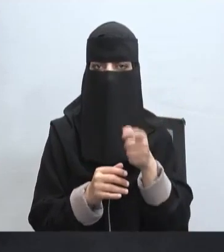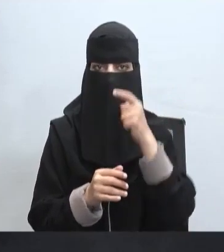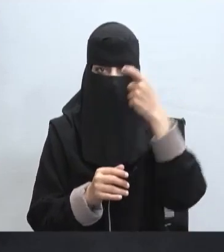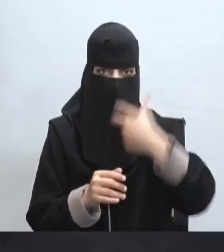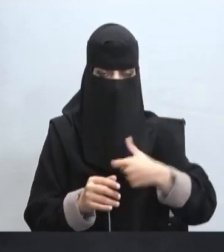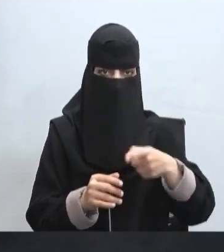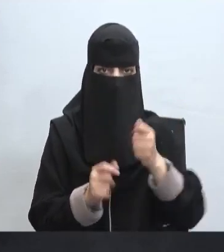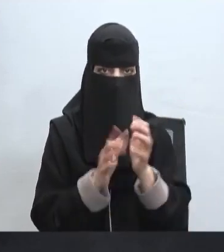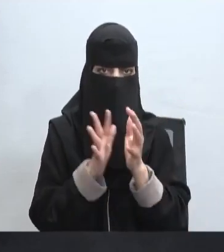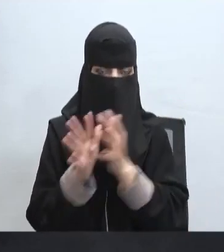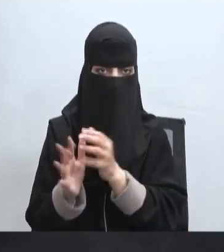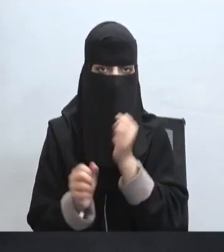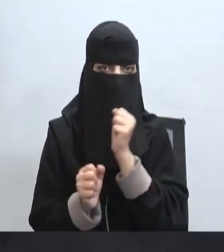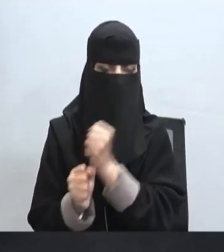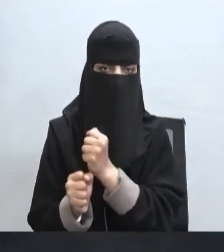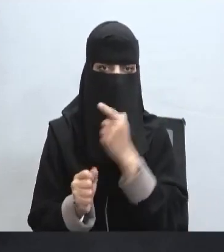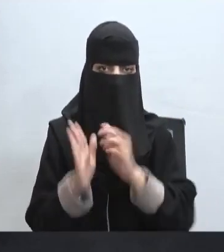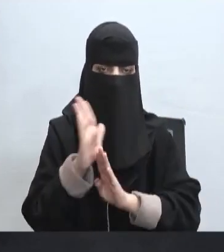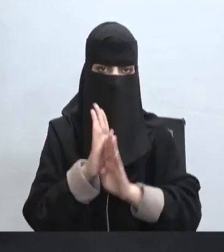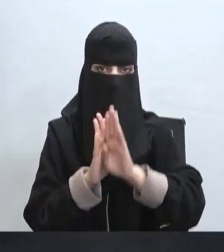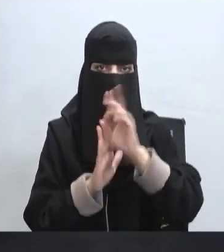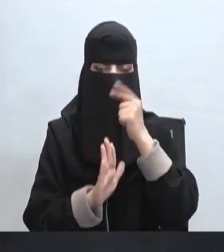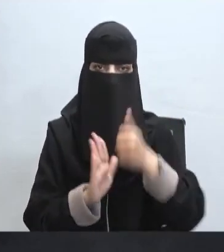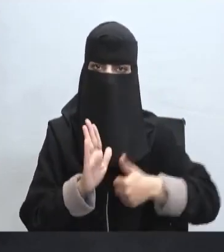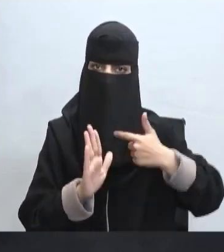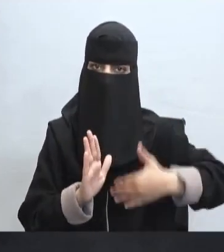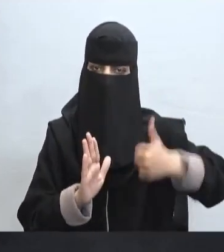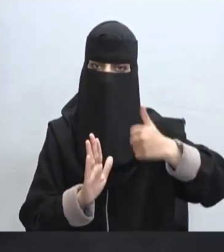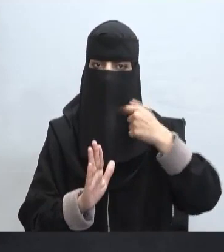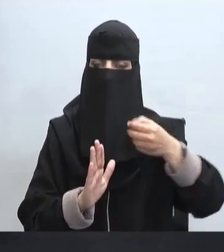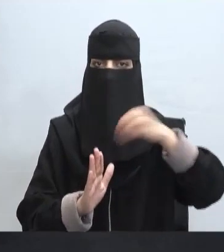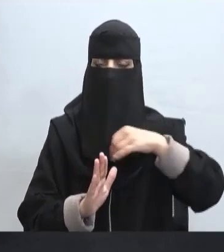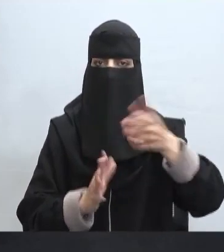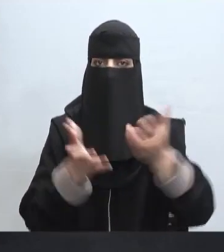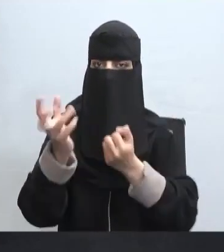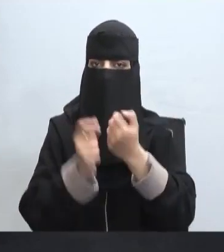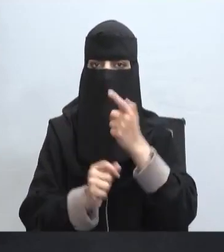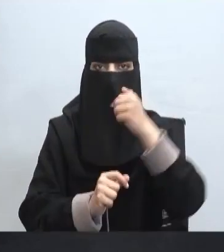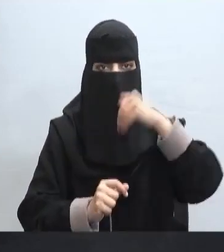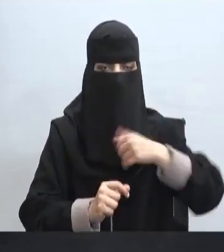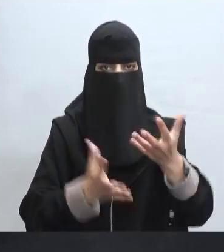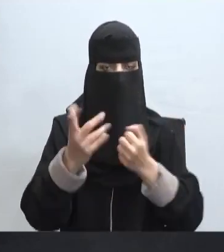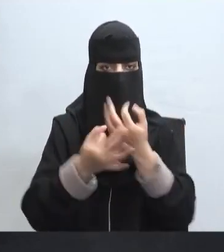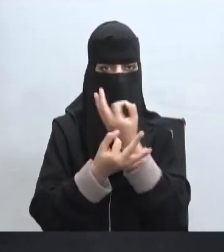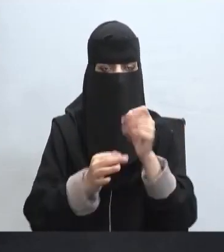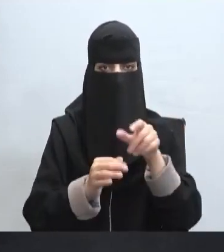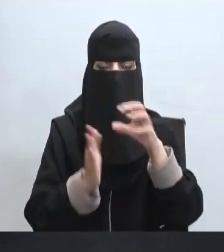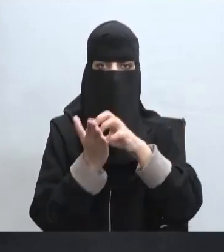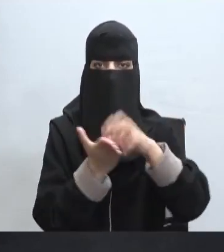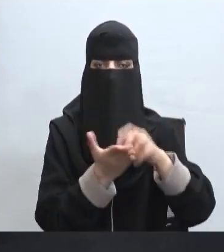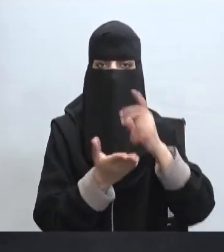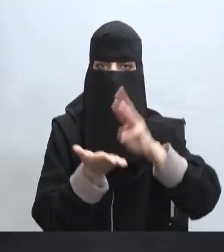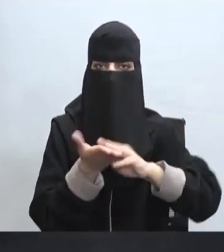الشخص دخل معين يحققه حتى يستطيع ان يلبي احتياجاته ورغباته وذكرنا بعض الامور التي